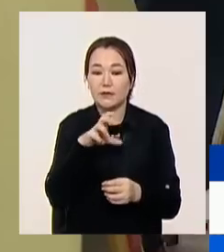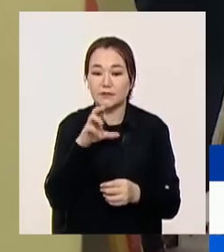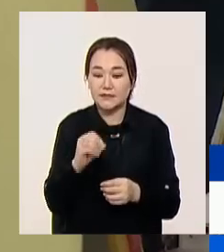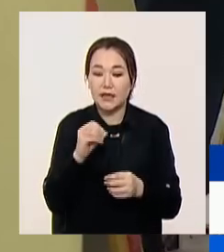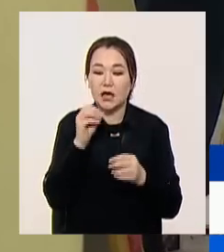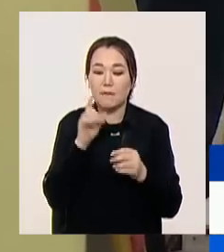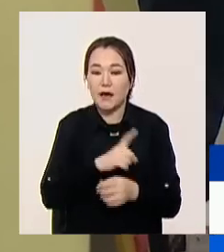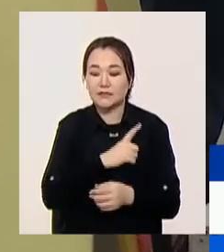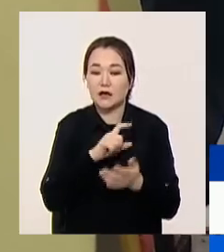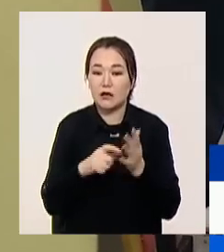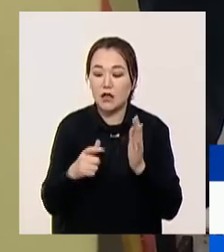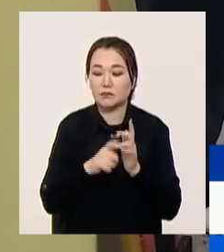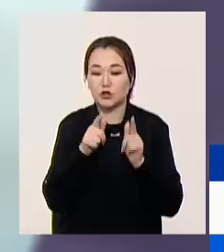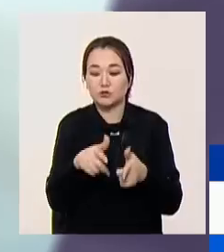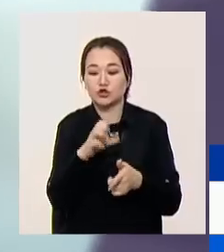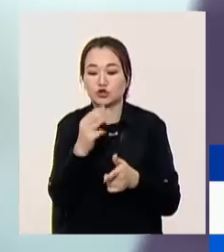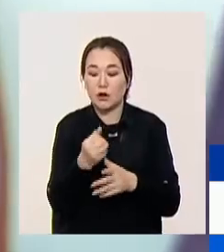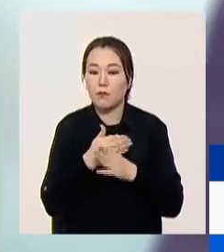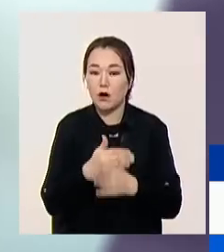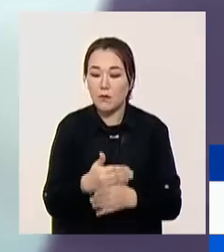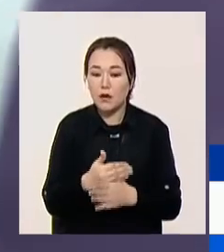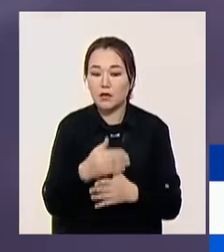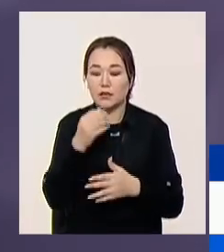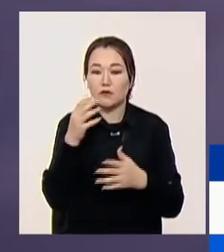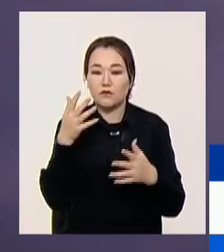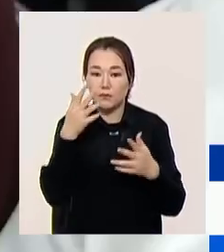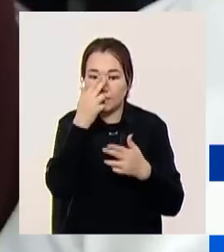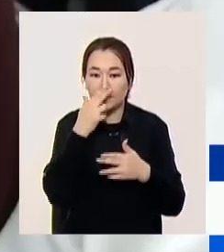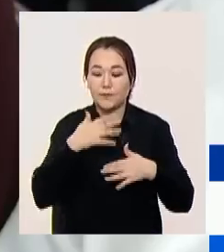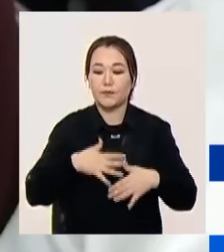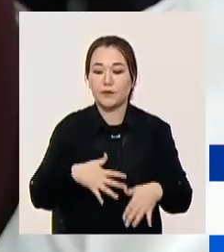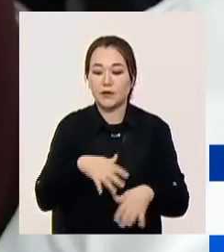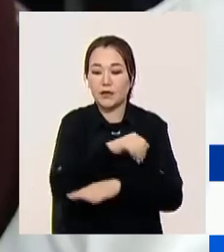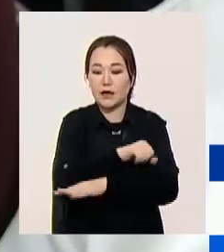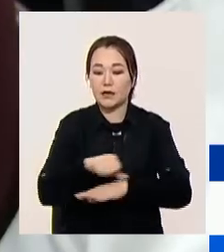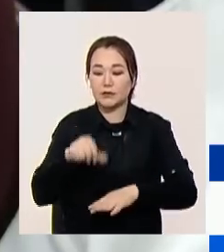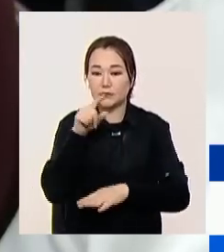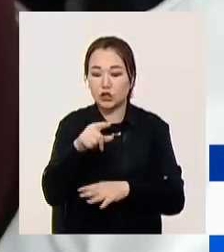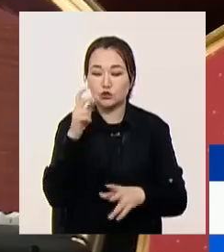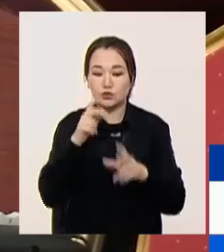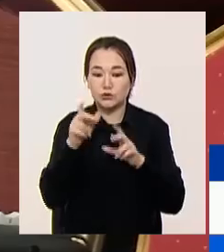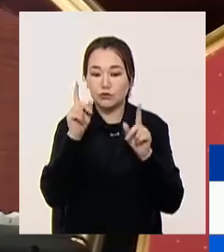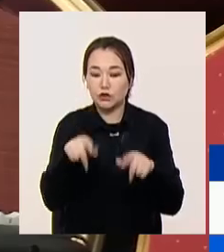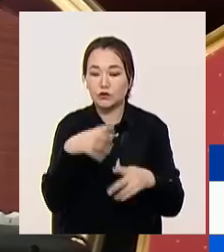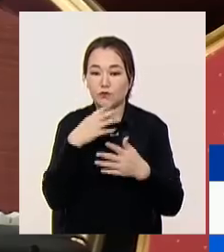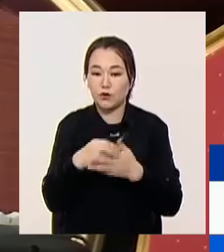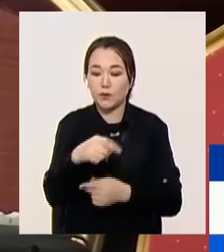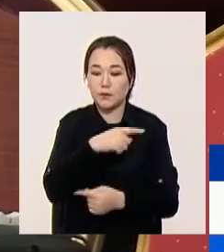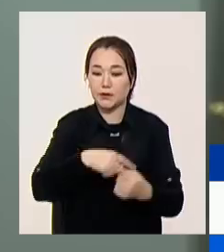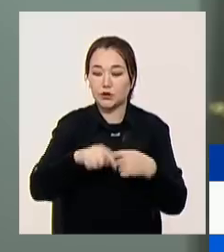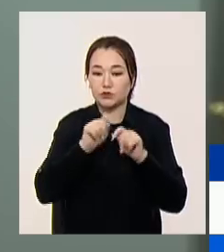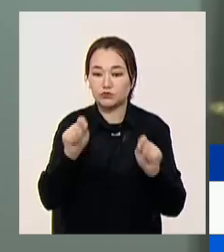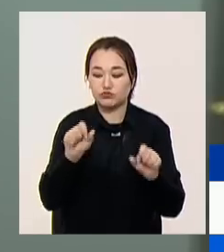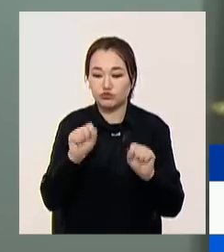мастер-классы, готовят к поступлению в США, помогают в социальной адаптации за границей. А студенты компании могут даже открыть свой бизнес в